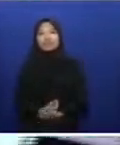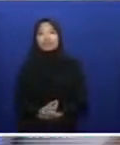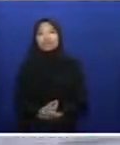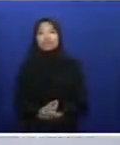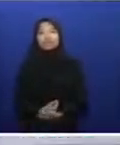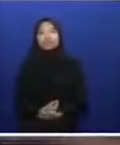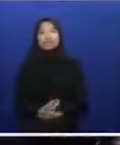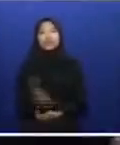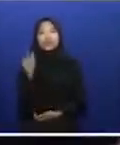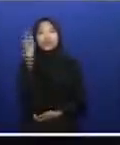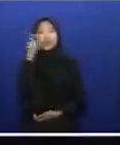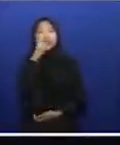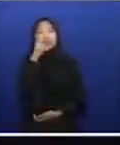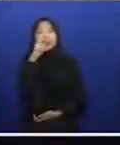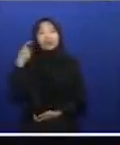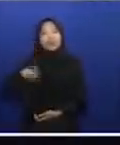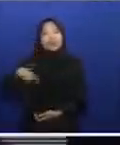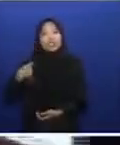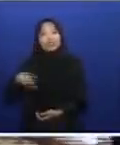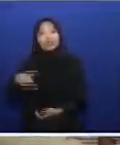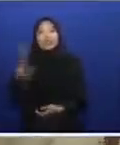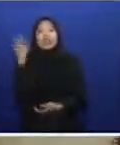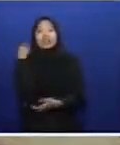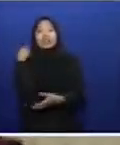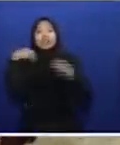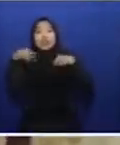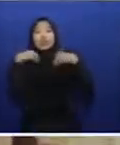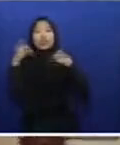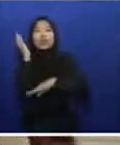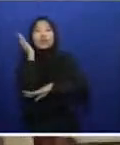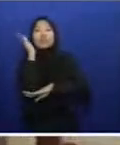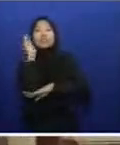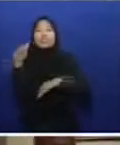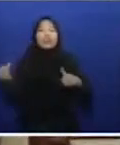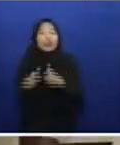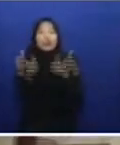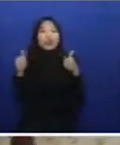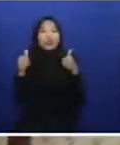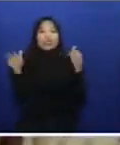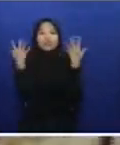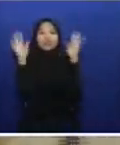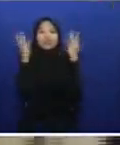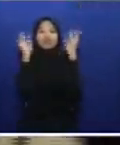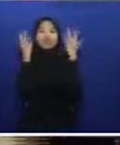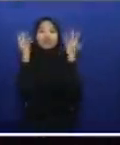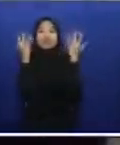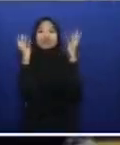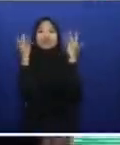Tepuk tangan yang meriah untuk Bapak Menteri atas materinya yang luar biasa sekali. Adik-adik